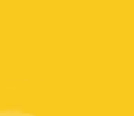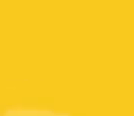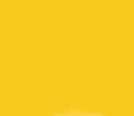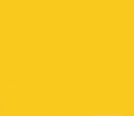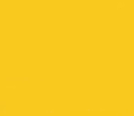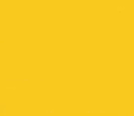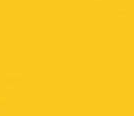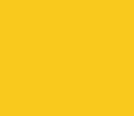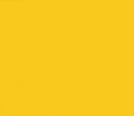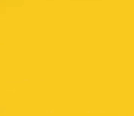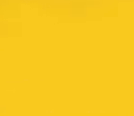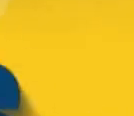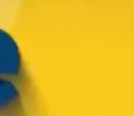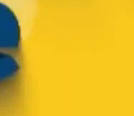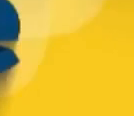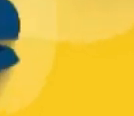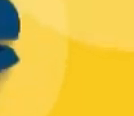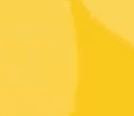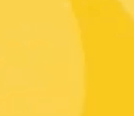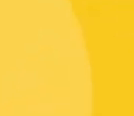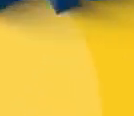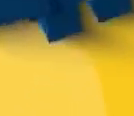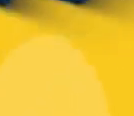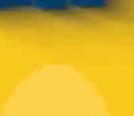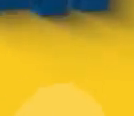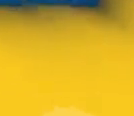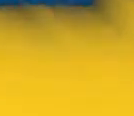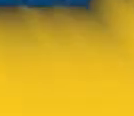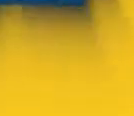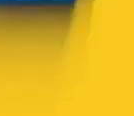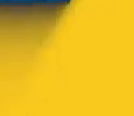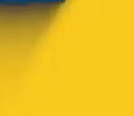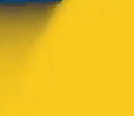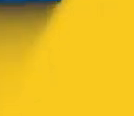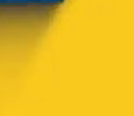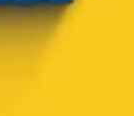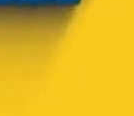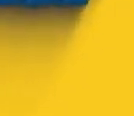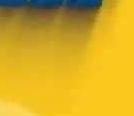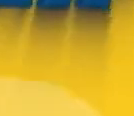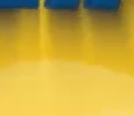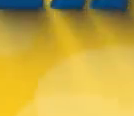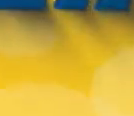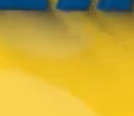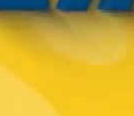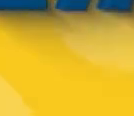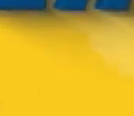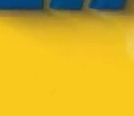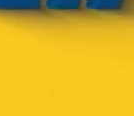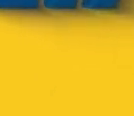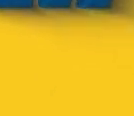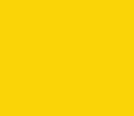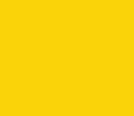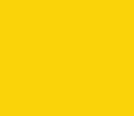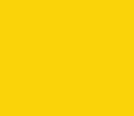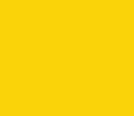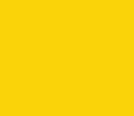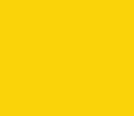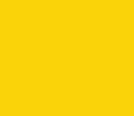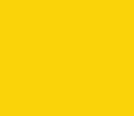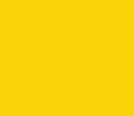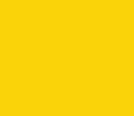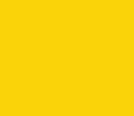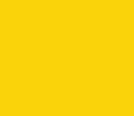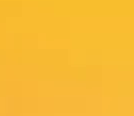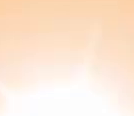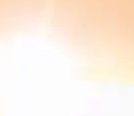Bando. Oyogere. Oyogere. Nyiga star. Emu mukaga noti star. Emu hash. Okuteeka ku My Paka Paka. Everywhere